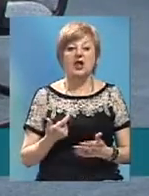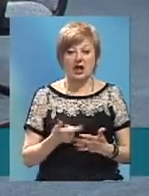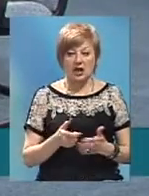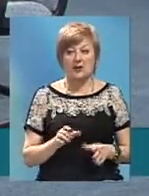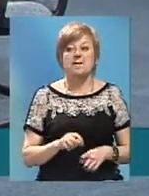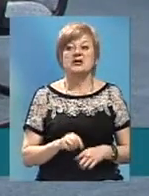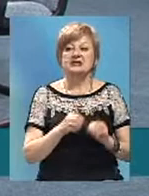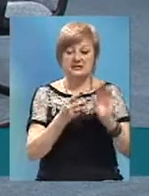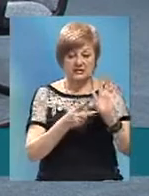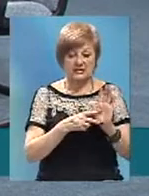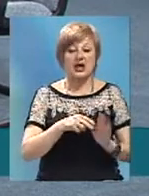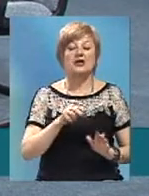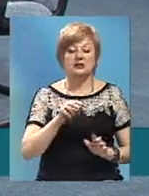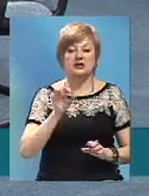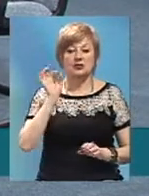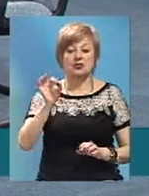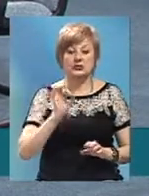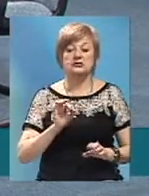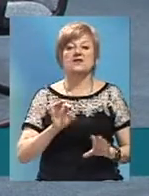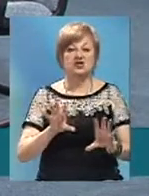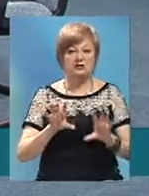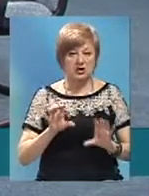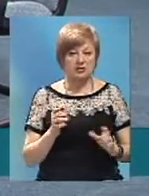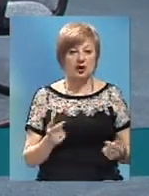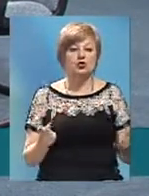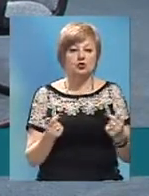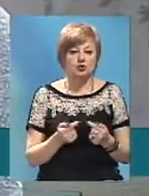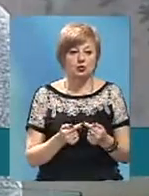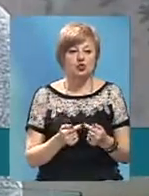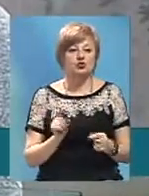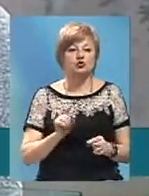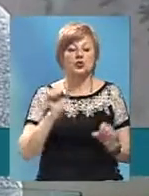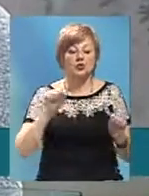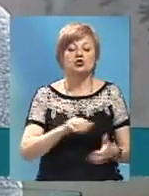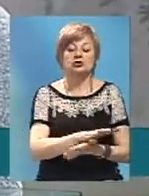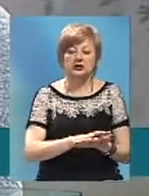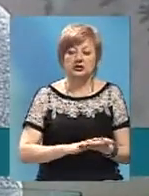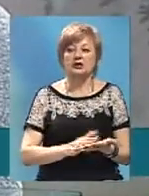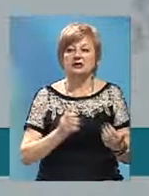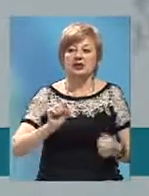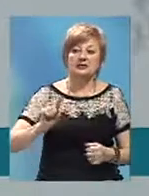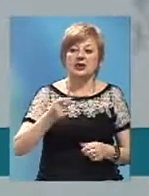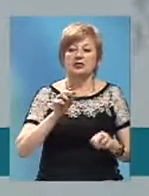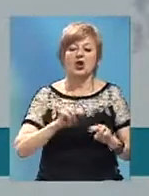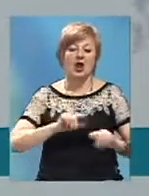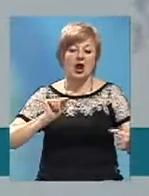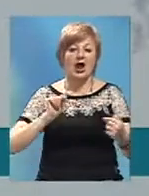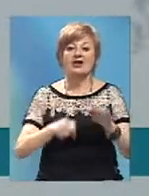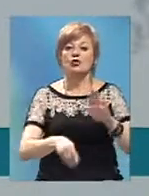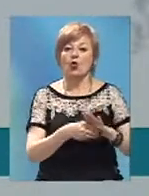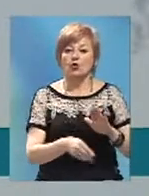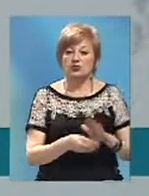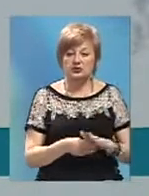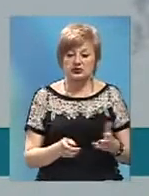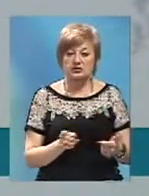принаймні 17% як відправну точку, з якої далі може на першому місці, звичайно, антикорупційна